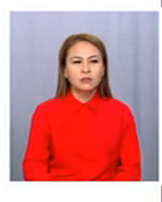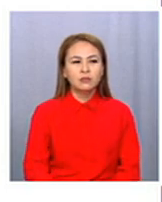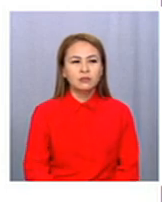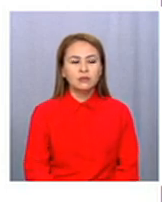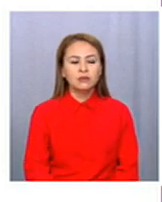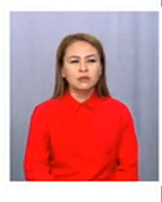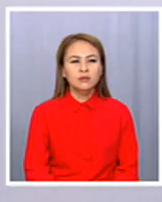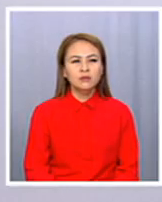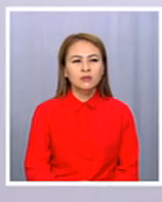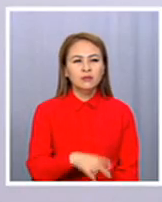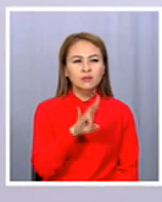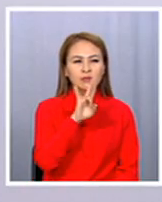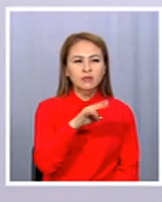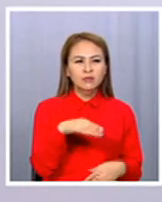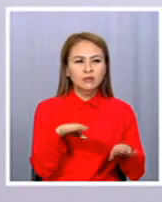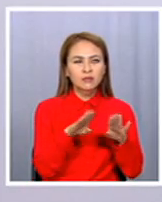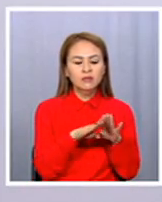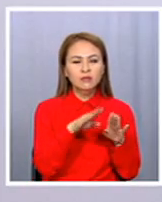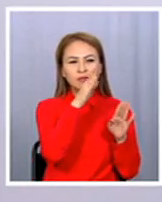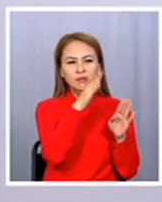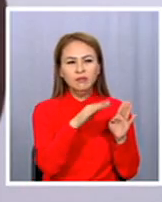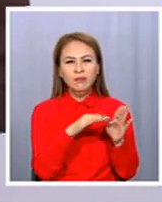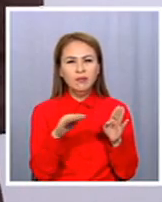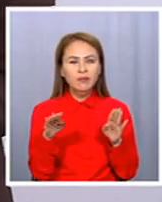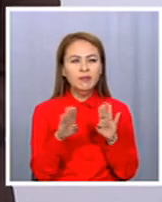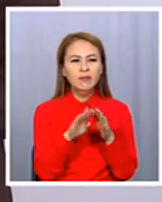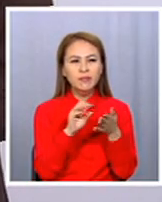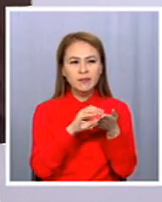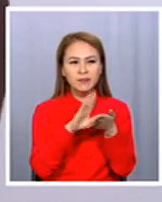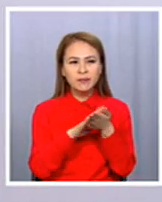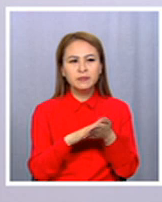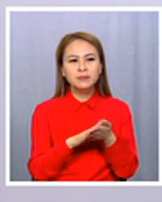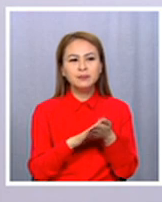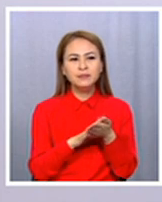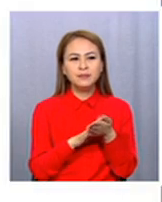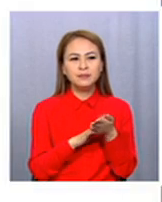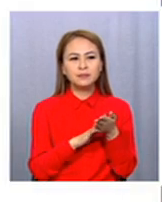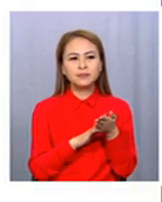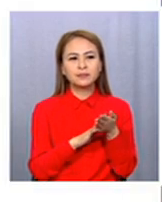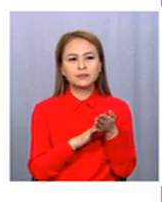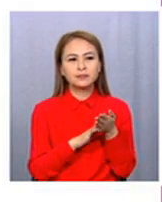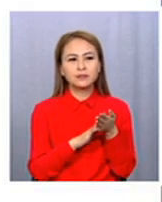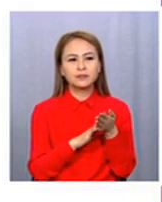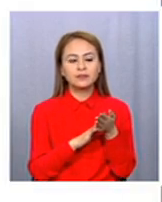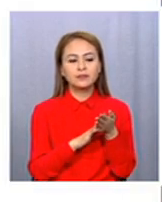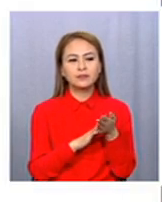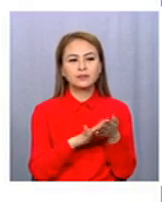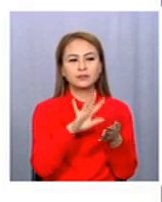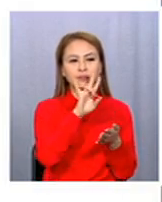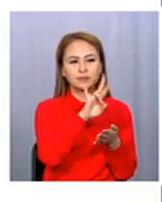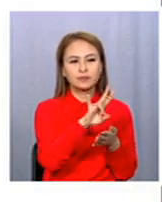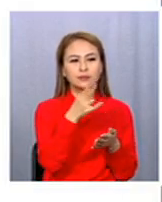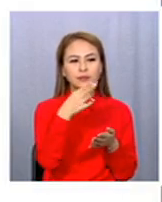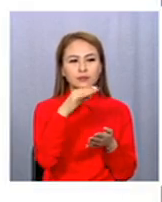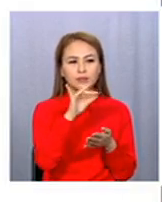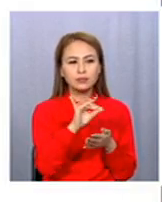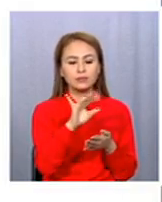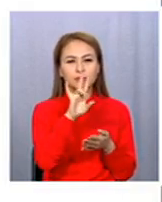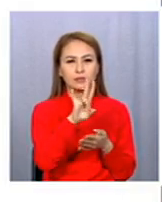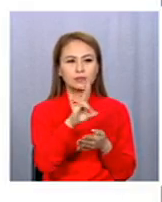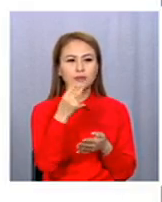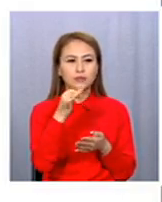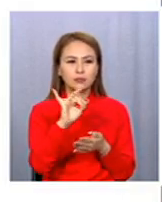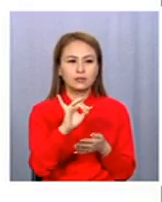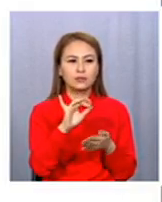H нүктесі осы бұрышымыздың төбесі болып табылады. Келесі H, G және H, I